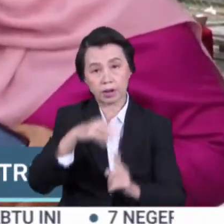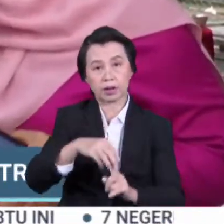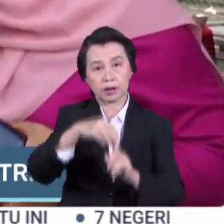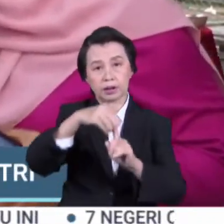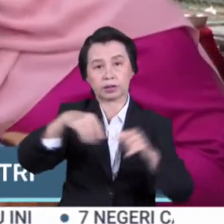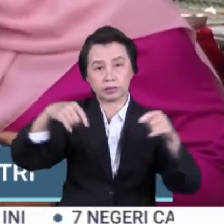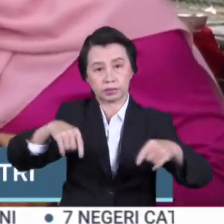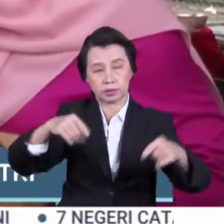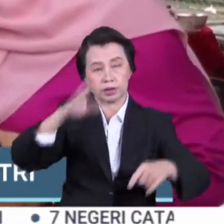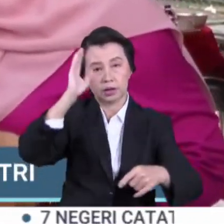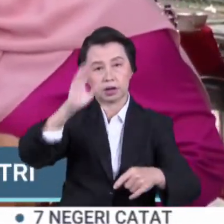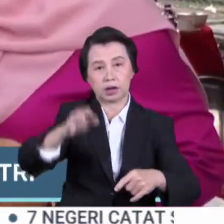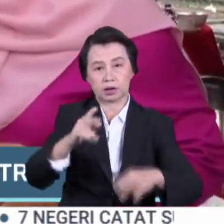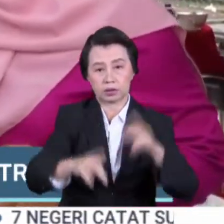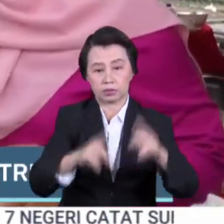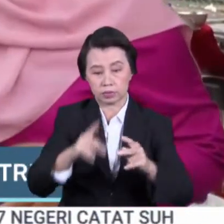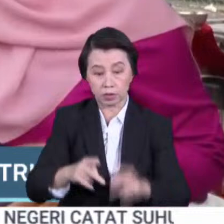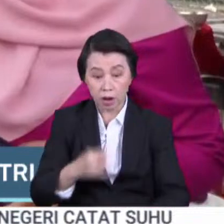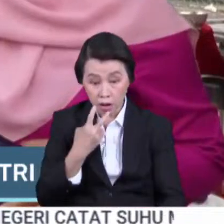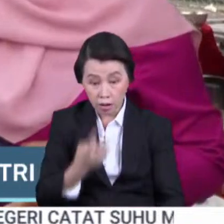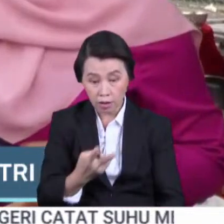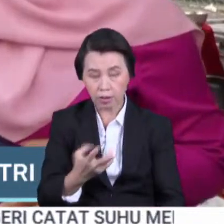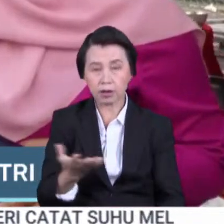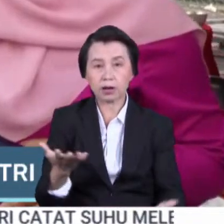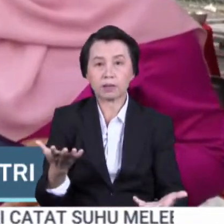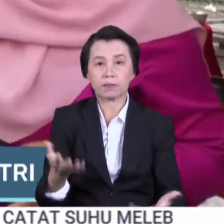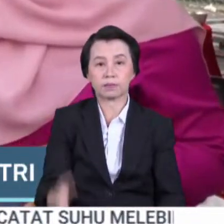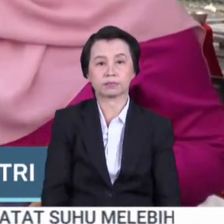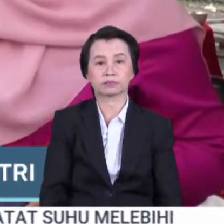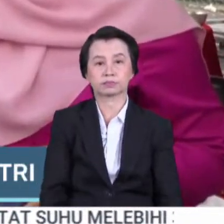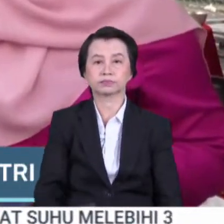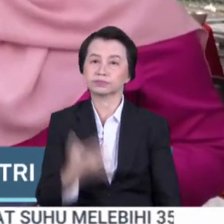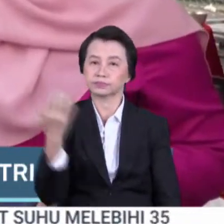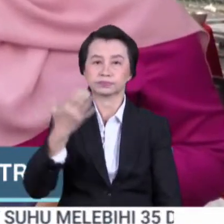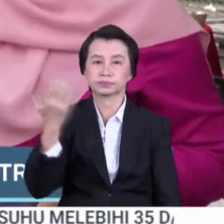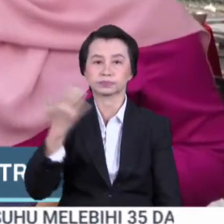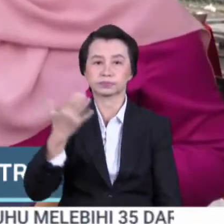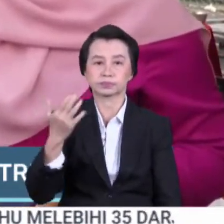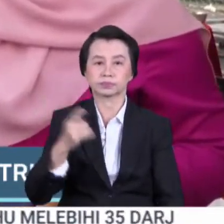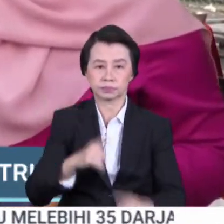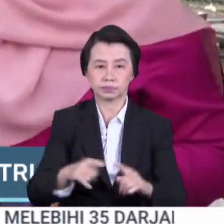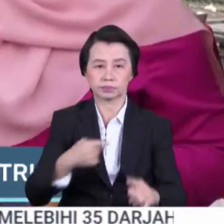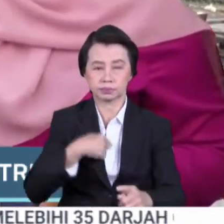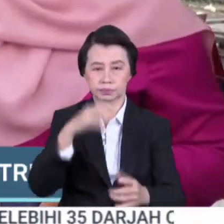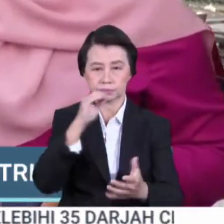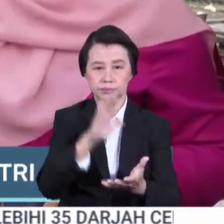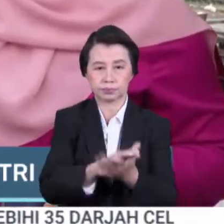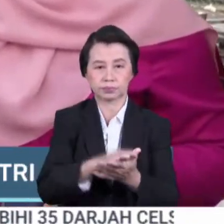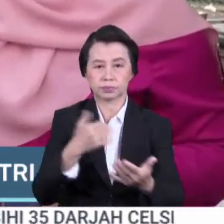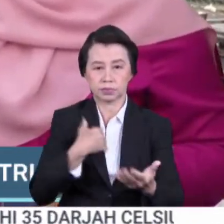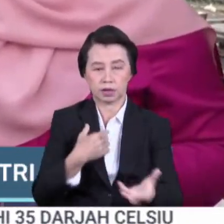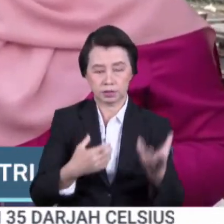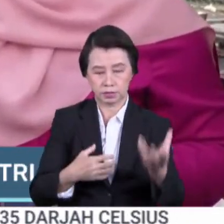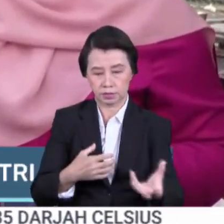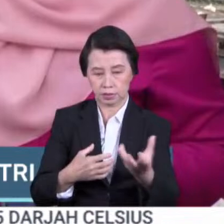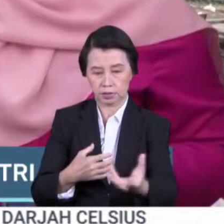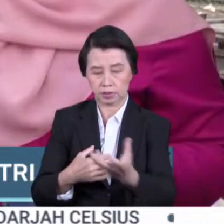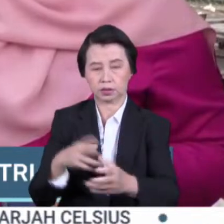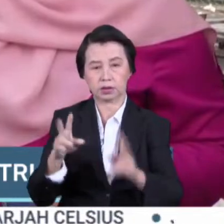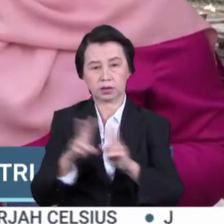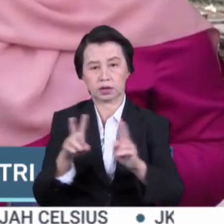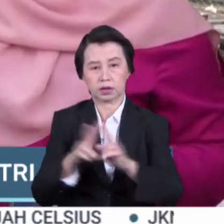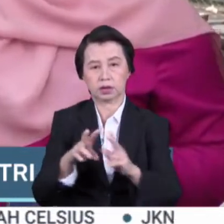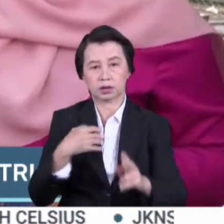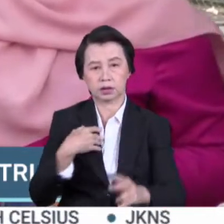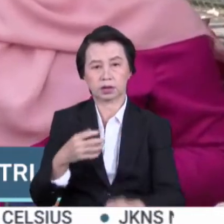Sabak, Benam yang bakal menanti pengunjung di sini? Seperti biasa, hidangan-hidangan biasa, namun begitu saya percaya ada hidangan makanan kampung dan